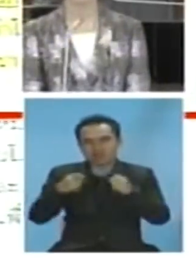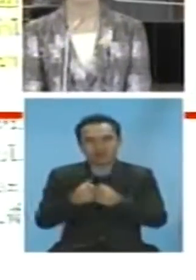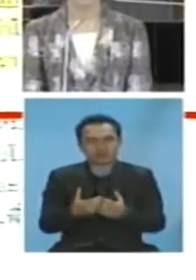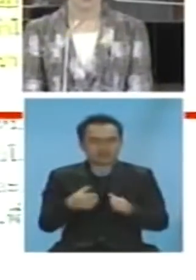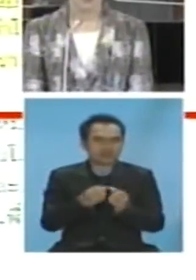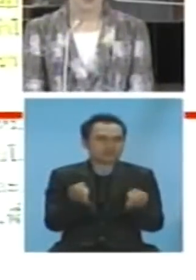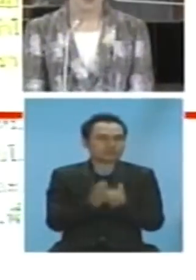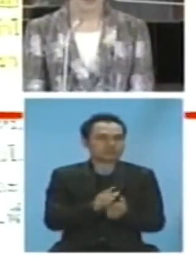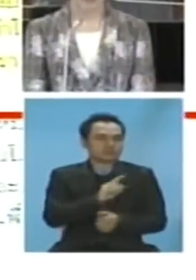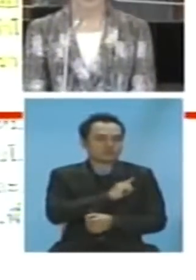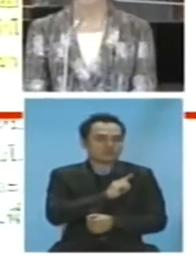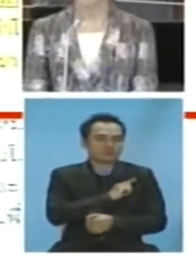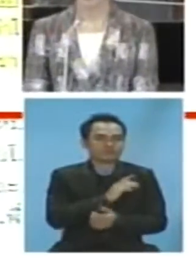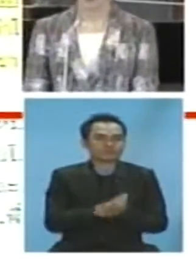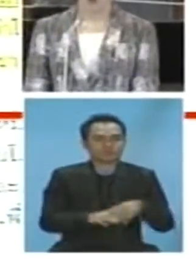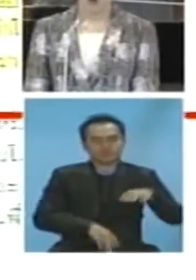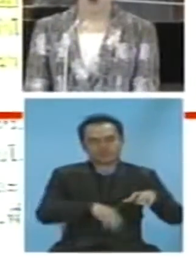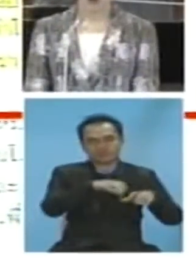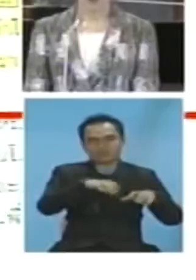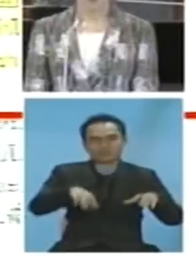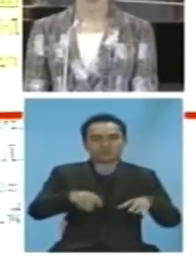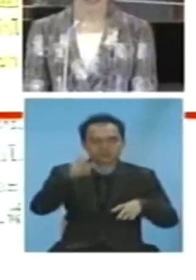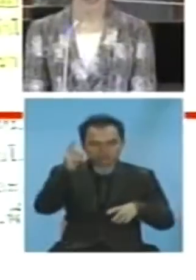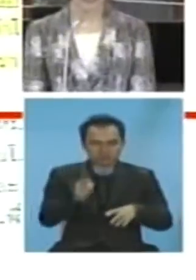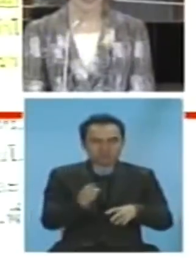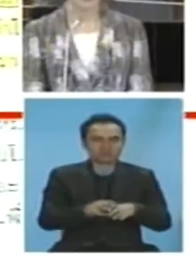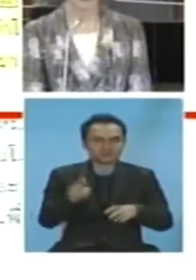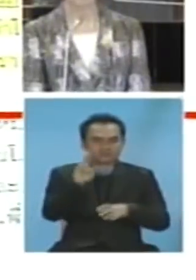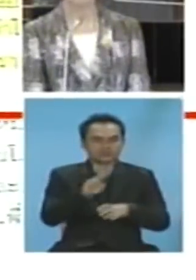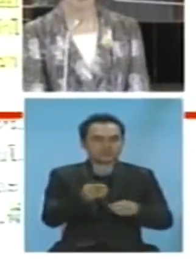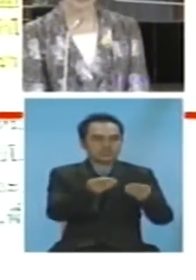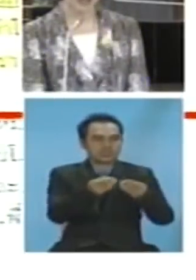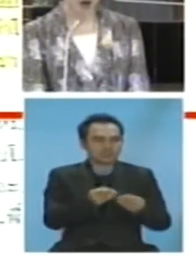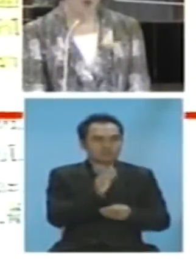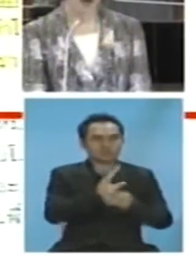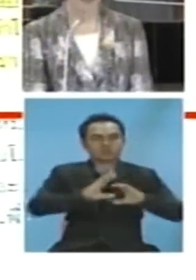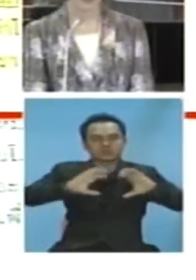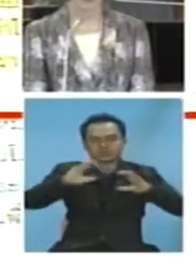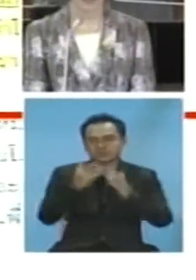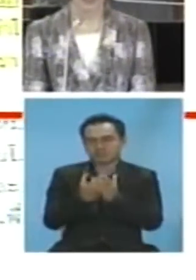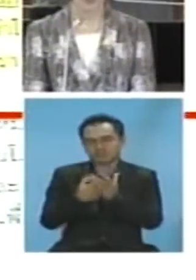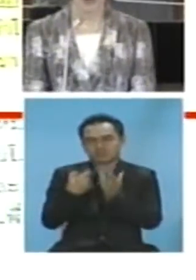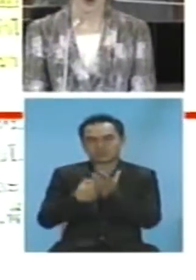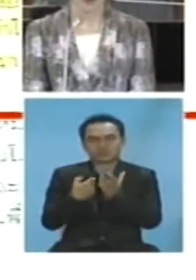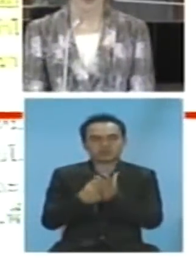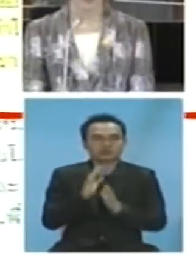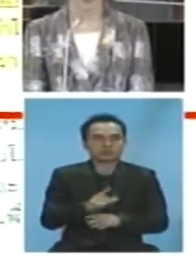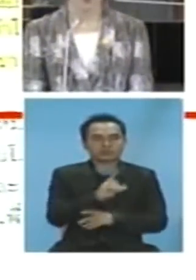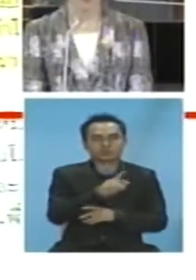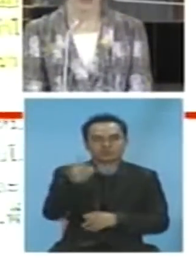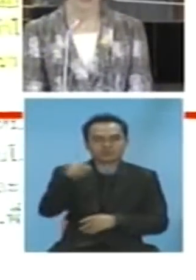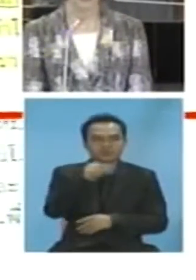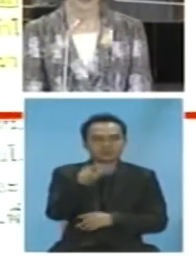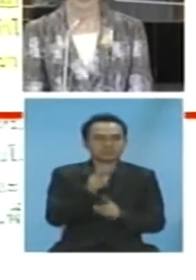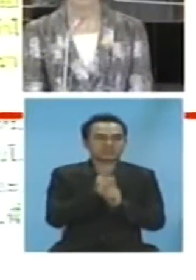พร่องหน่วยงานดังกล่าวจะต้องชดใช้ให้แก่รัฐจากหลักประกันที่วางไว้ในอัตราร้อยละร้อยของ